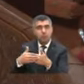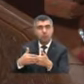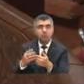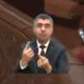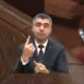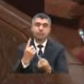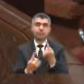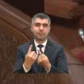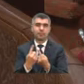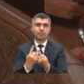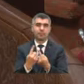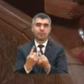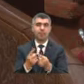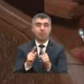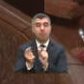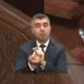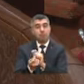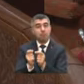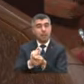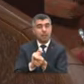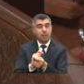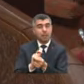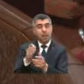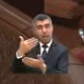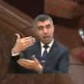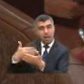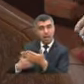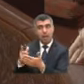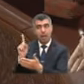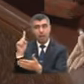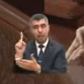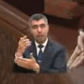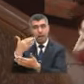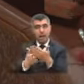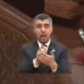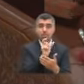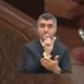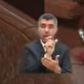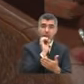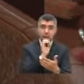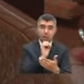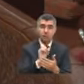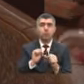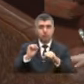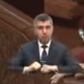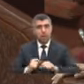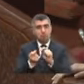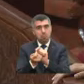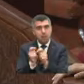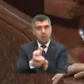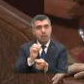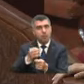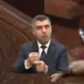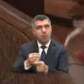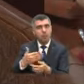الأولى. ثانية، مراجعة اللائحة، التصنيف من اللائحة ألف إلى اللائحة باء صحيح هو كاين، والبلاغ ديال وزاره الشؤون